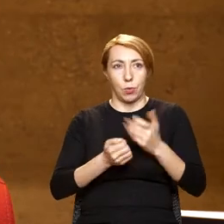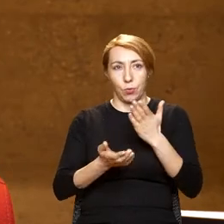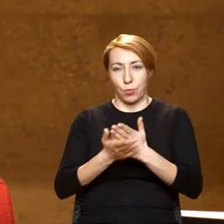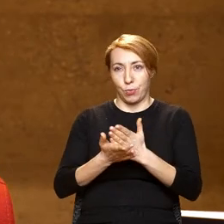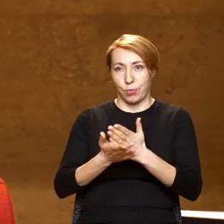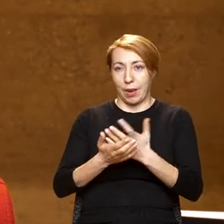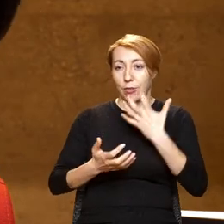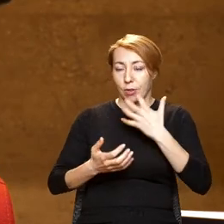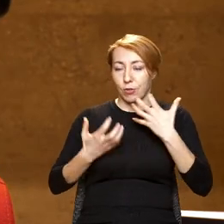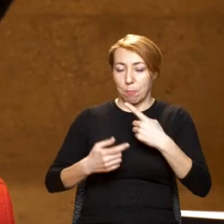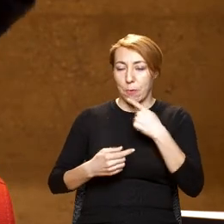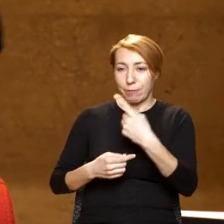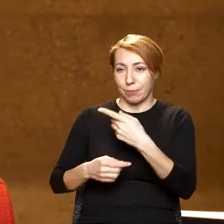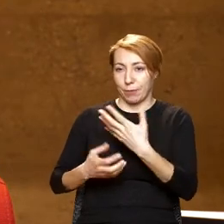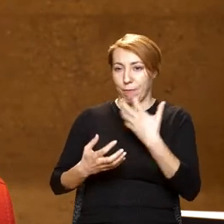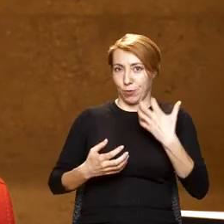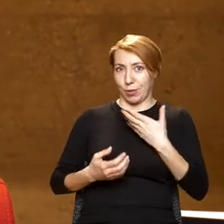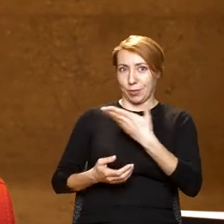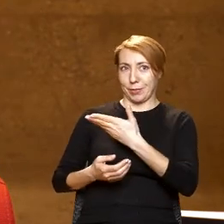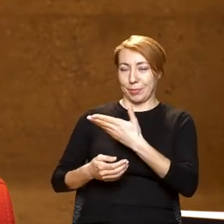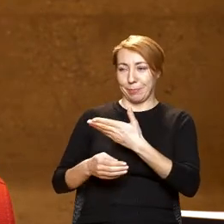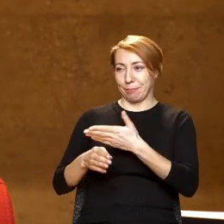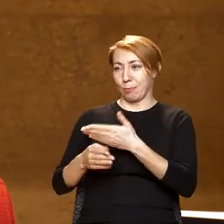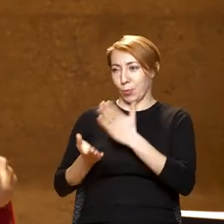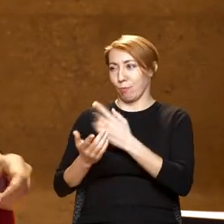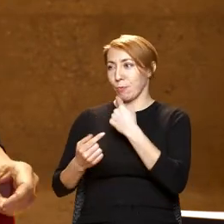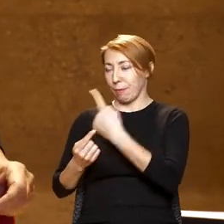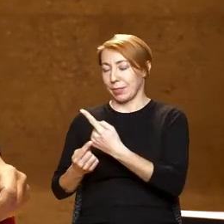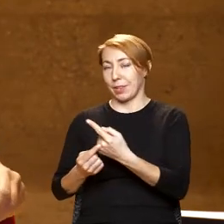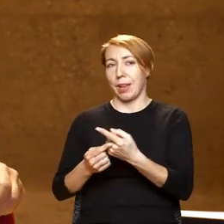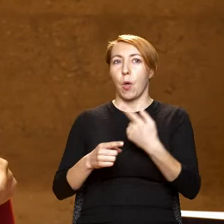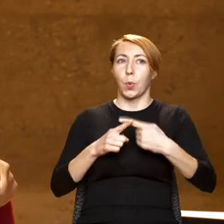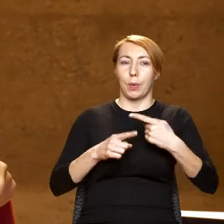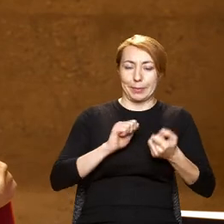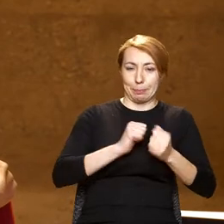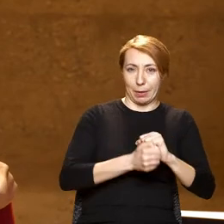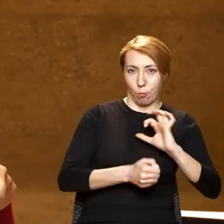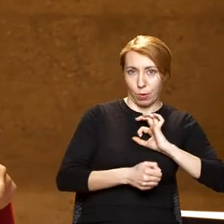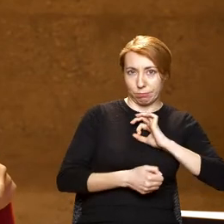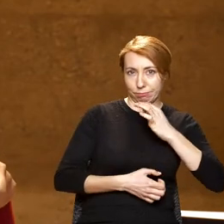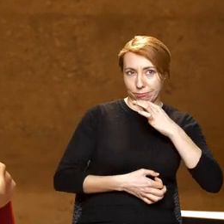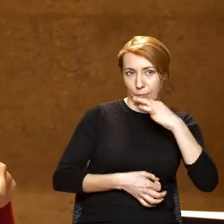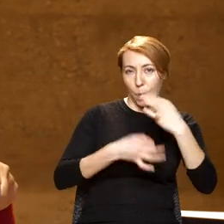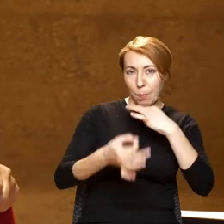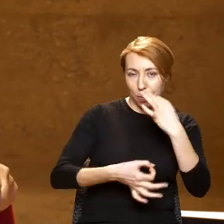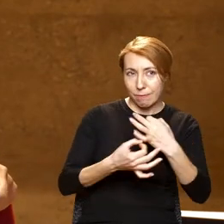zostało już powiedziane przez moich przedmówców, ale to